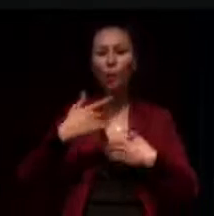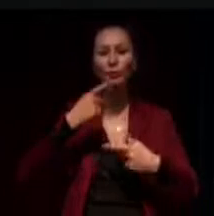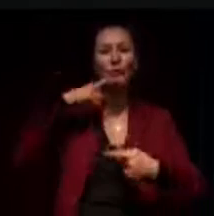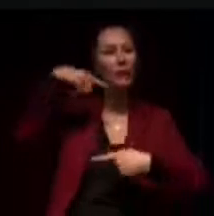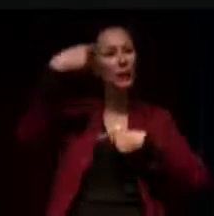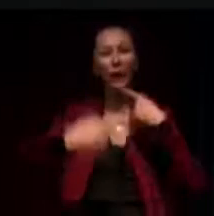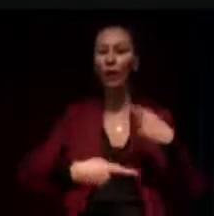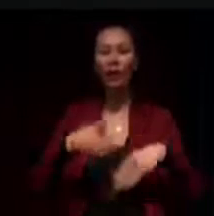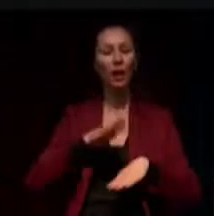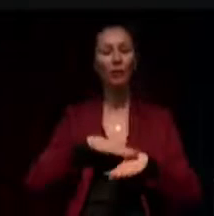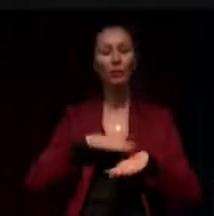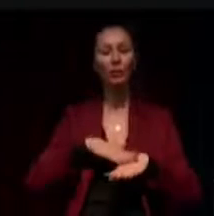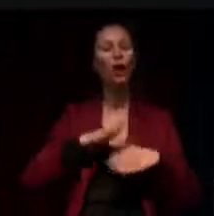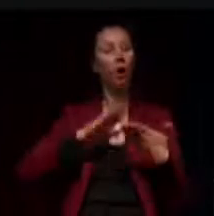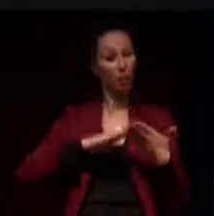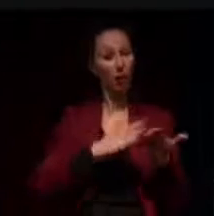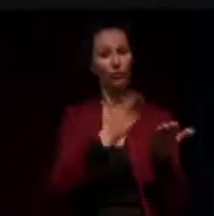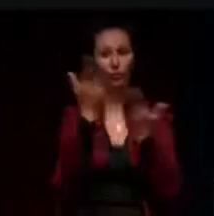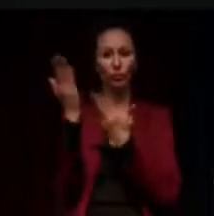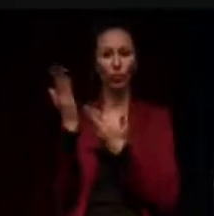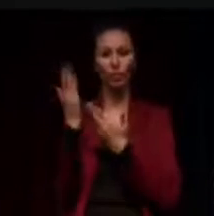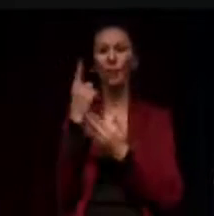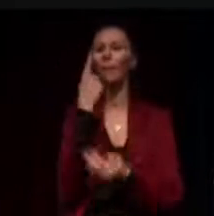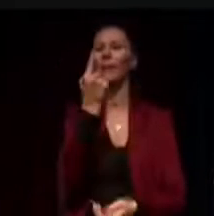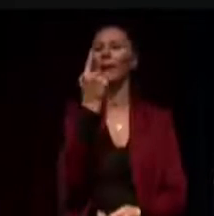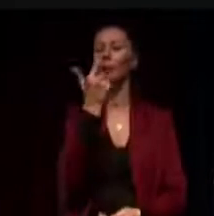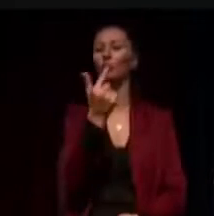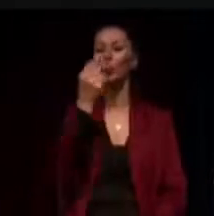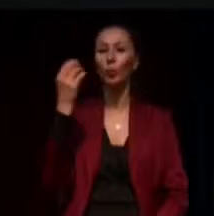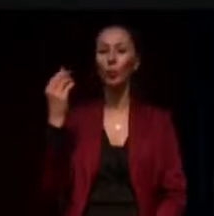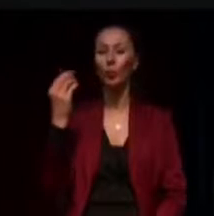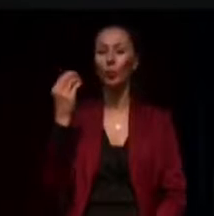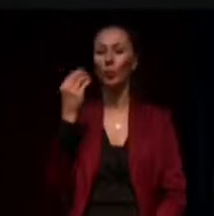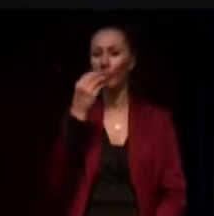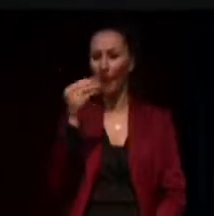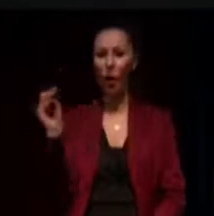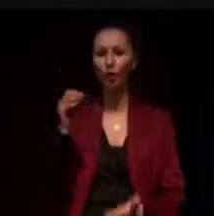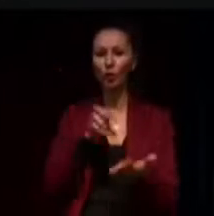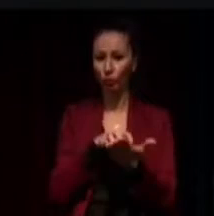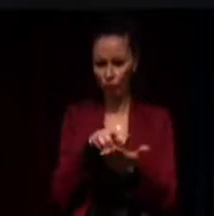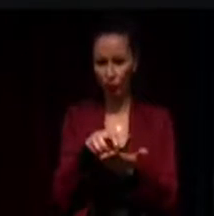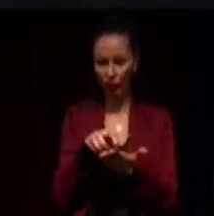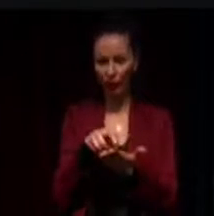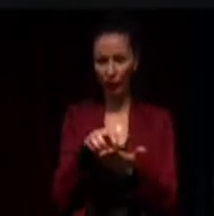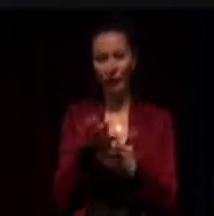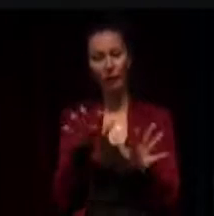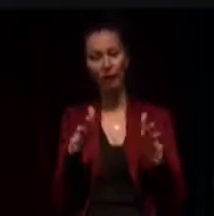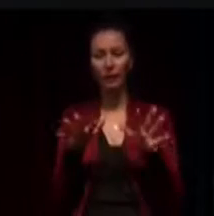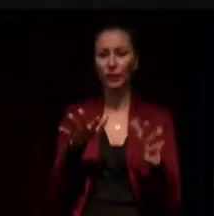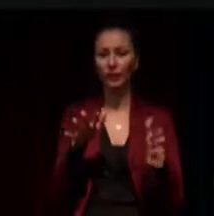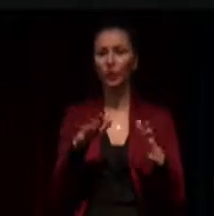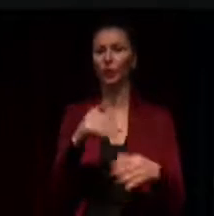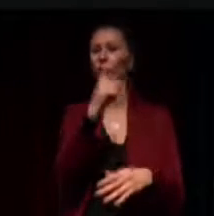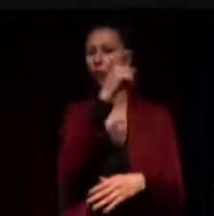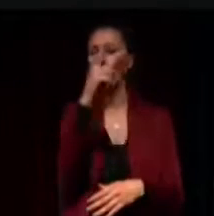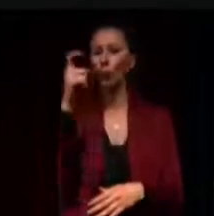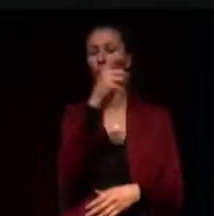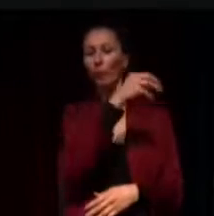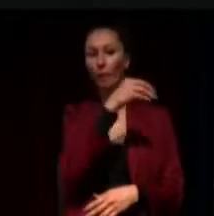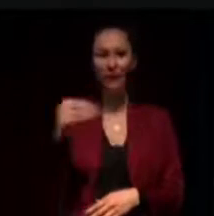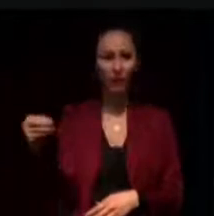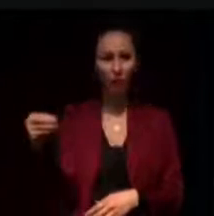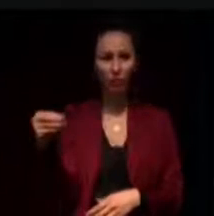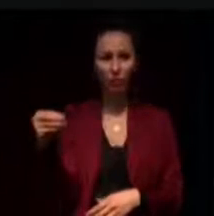ne yapılacak? Arkadaşlar, 1,5 milyar bütçenin yaklaşık 900